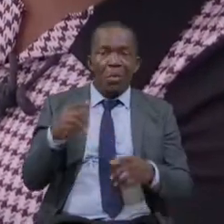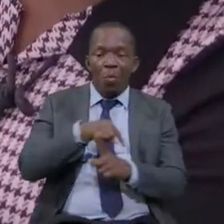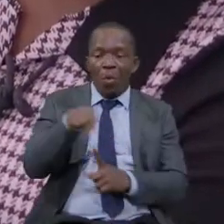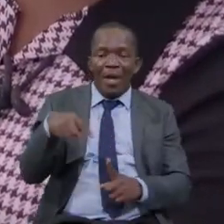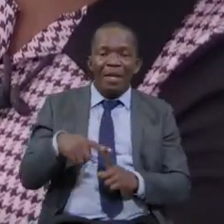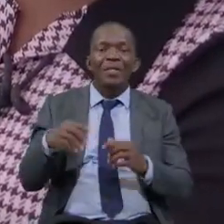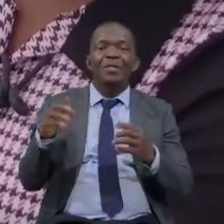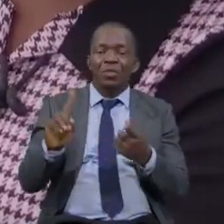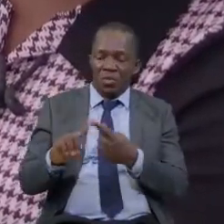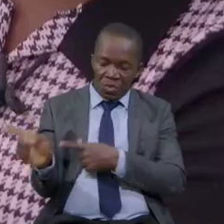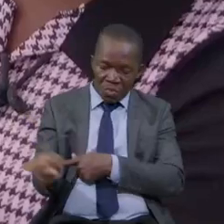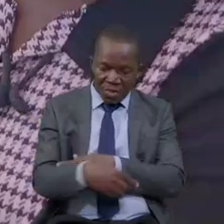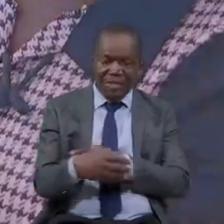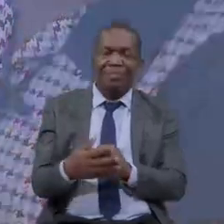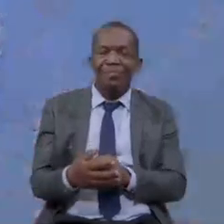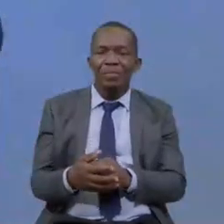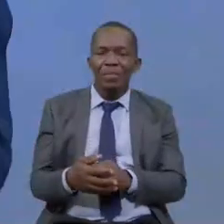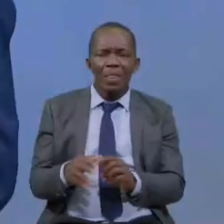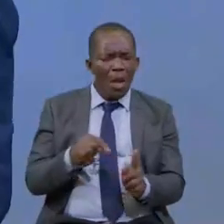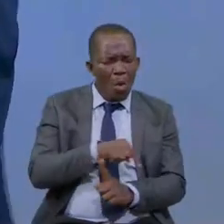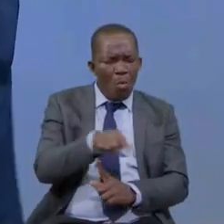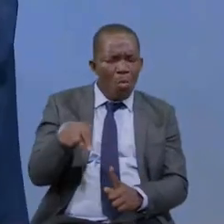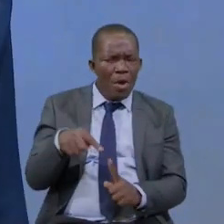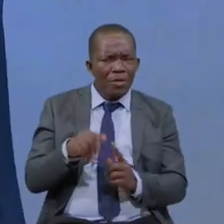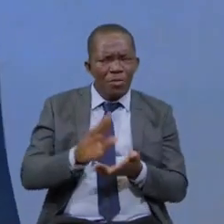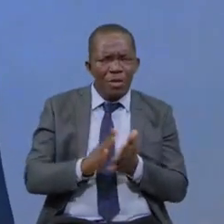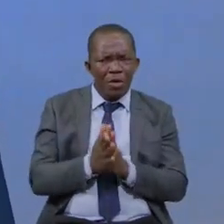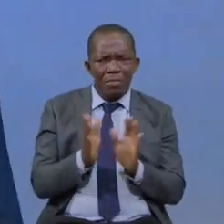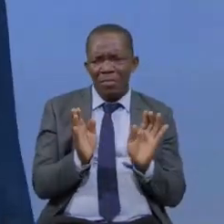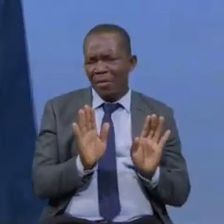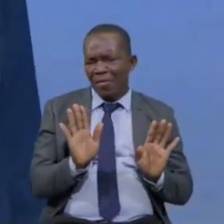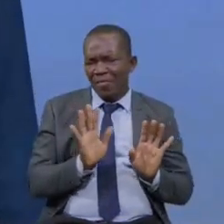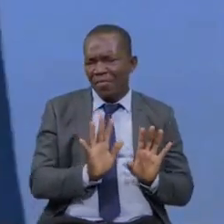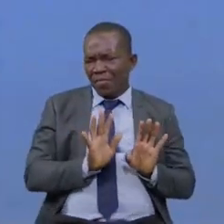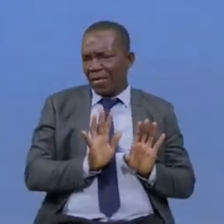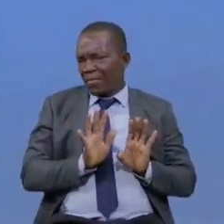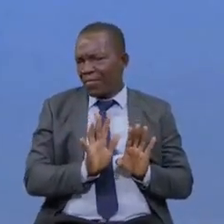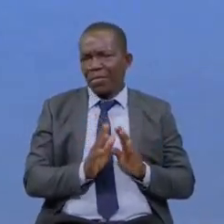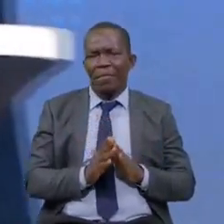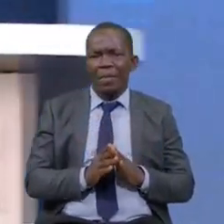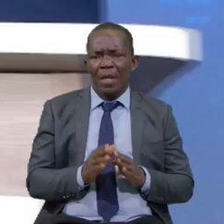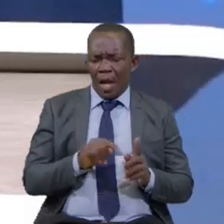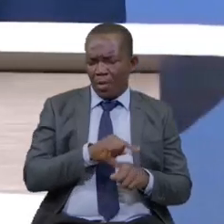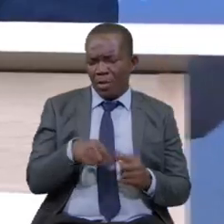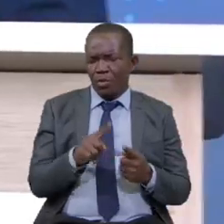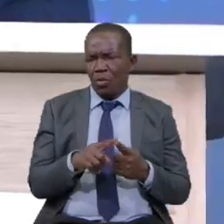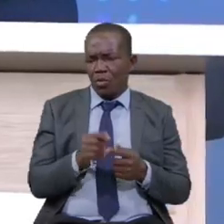êtes timide, quand vous êtes craintif, vous allez à quelqu'un, vous traitez avec